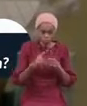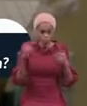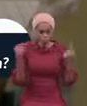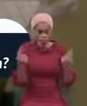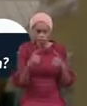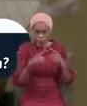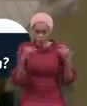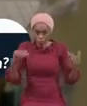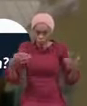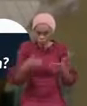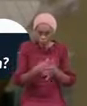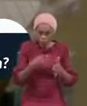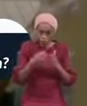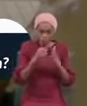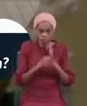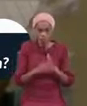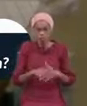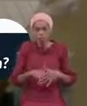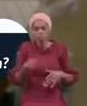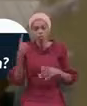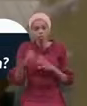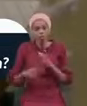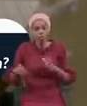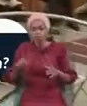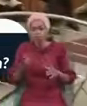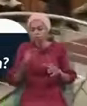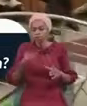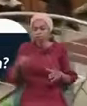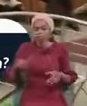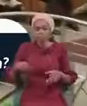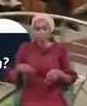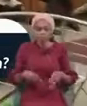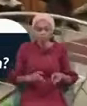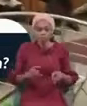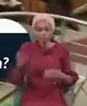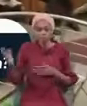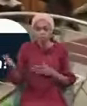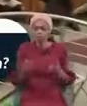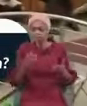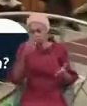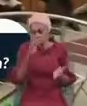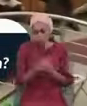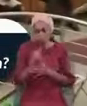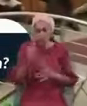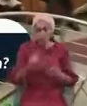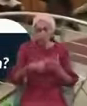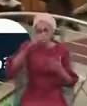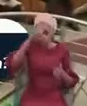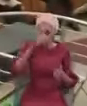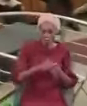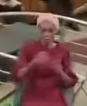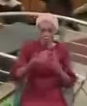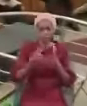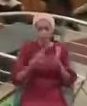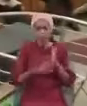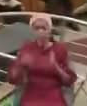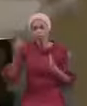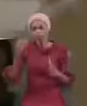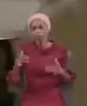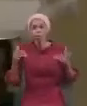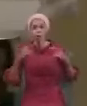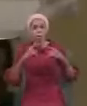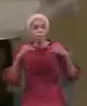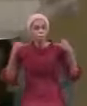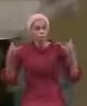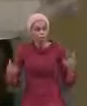comment amener les croyants d'aujourd'hui le Saint-Esprit nous rappelle sa dispensation Christ a